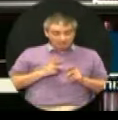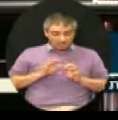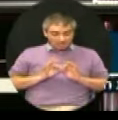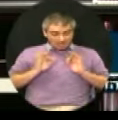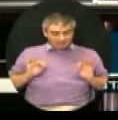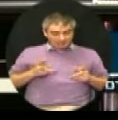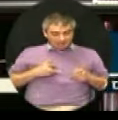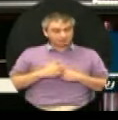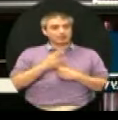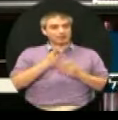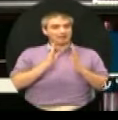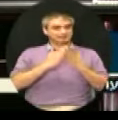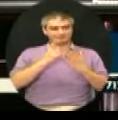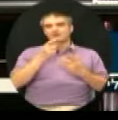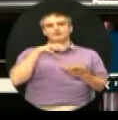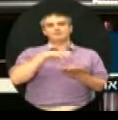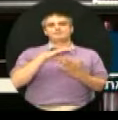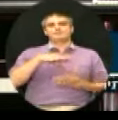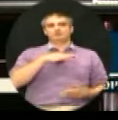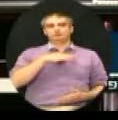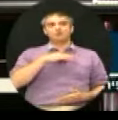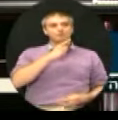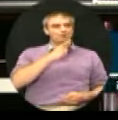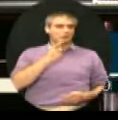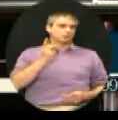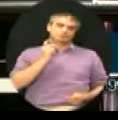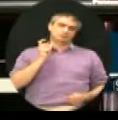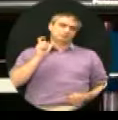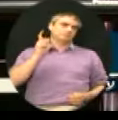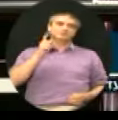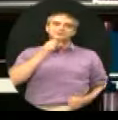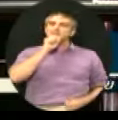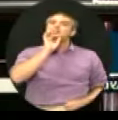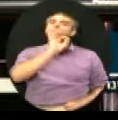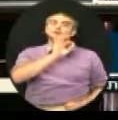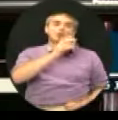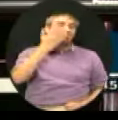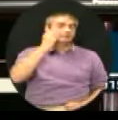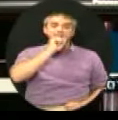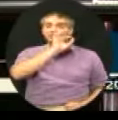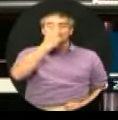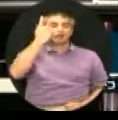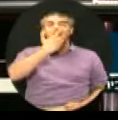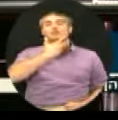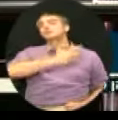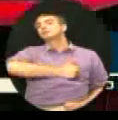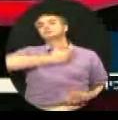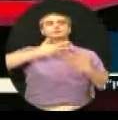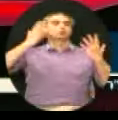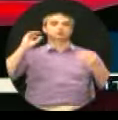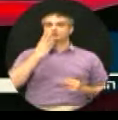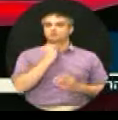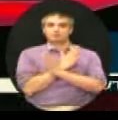ההשקה הוא יעשה במרכז העולמי. והוא חב את זה למעשה לסבא שלו, שהיה מאחד הרבנים הגדולים של